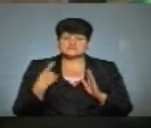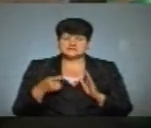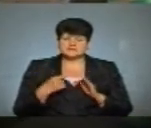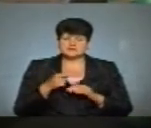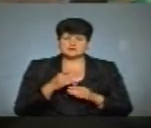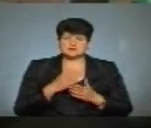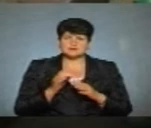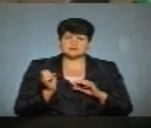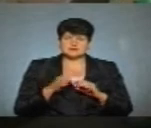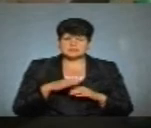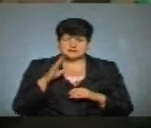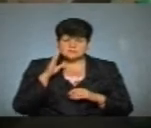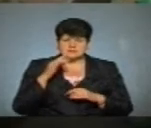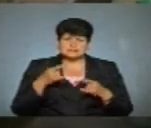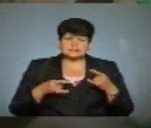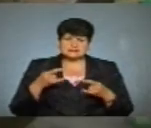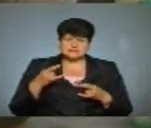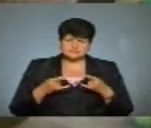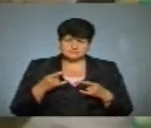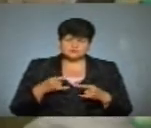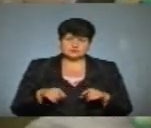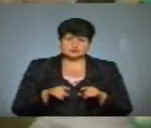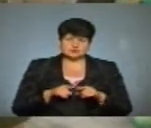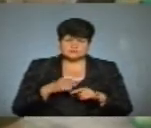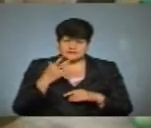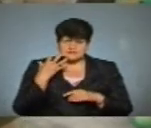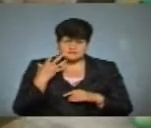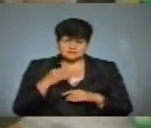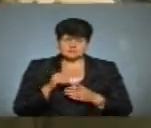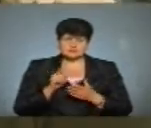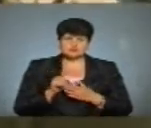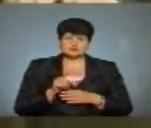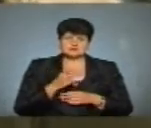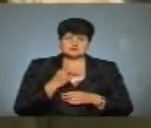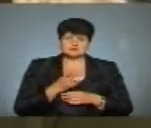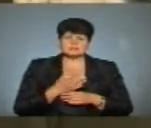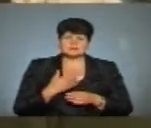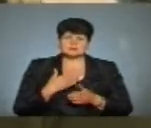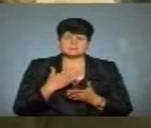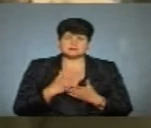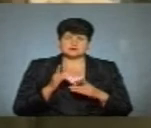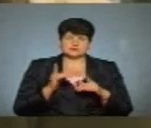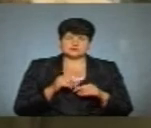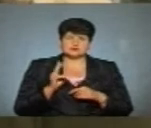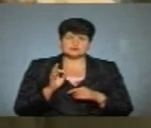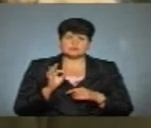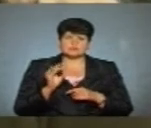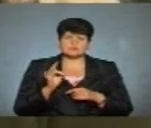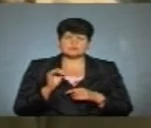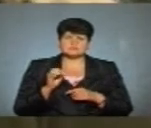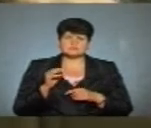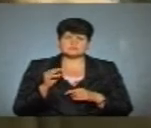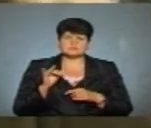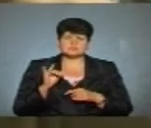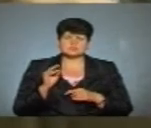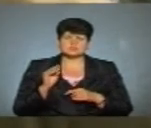маємо передати хлопцям, і телевізори теж не забуваємо. От мусять щось дивитися. Ми маємо заїхати в Коростишів. От